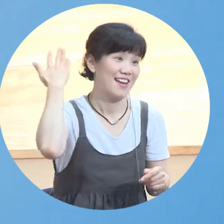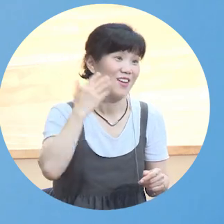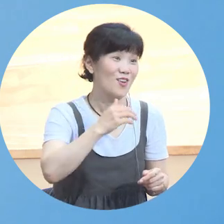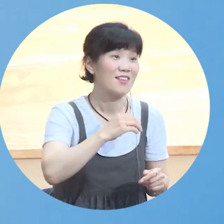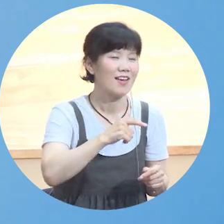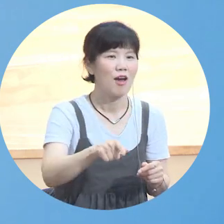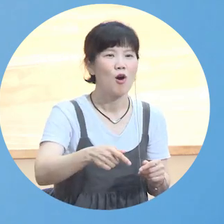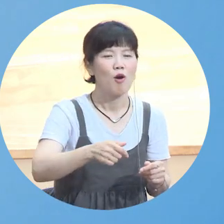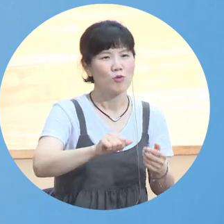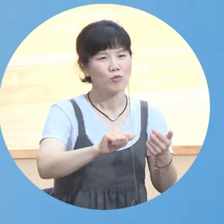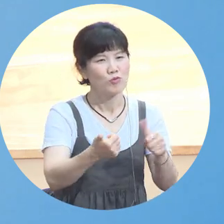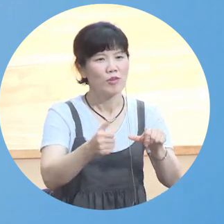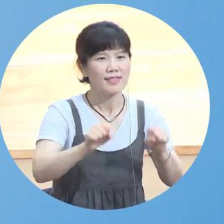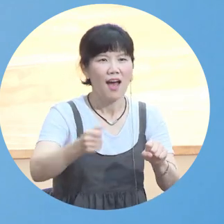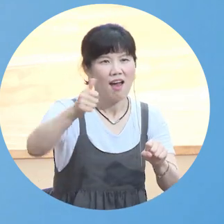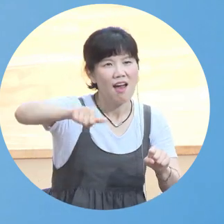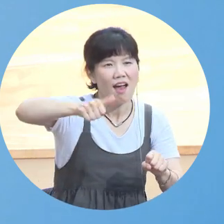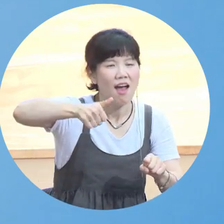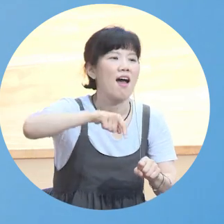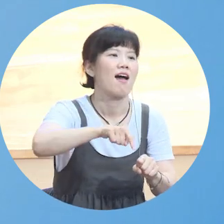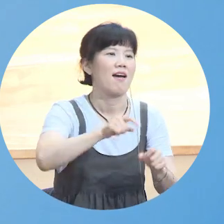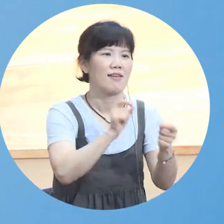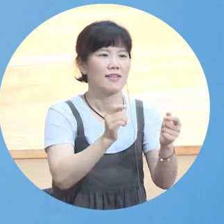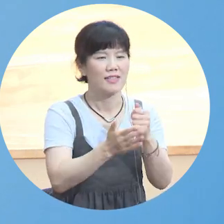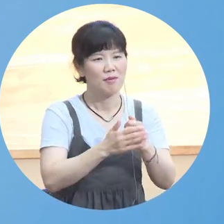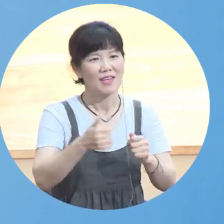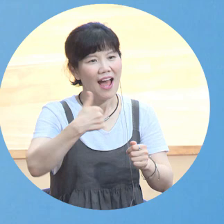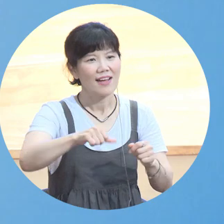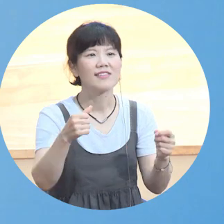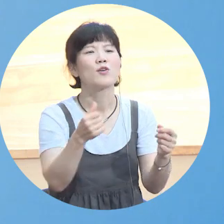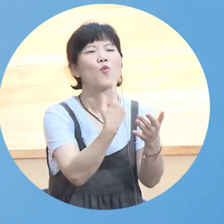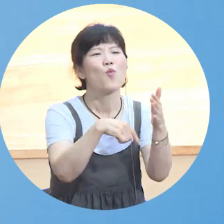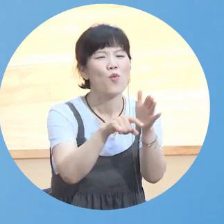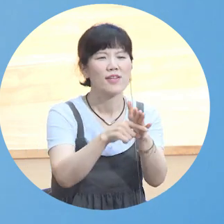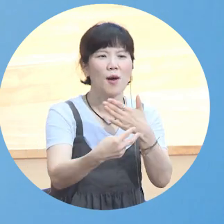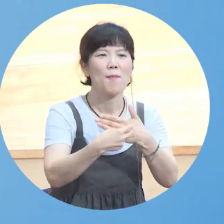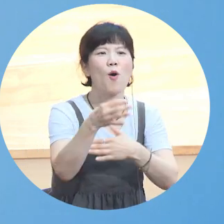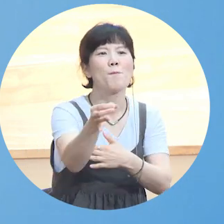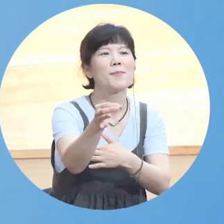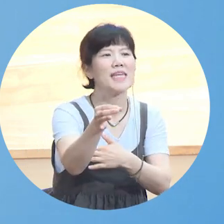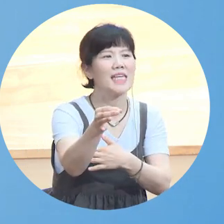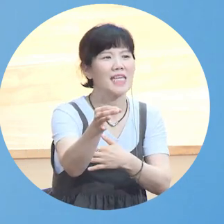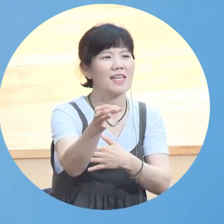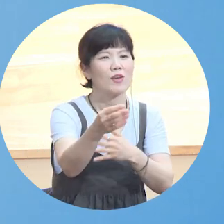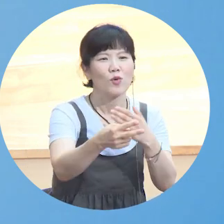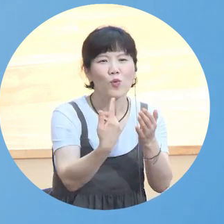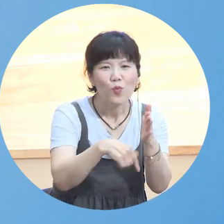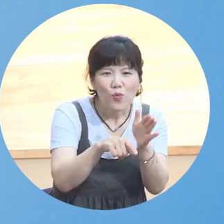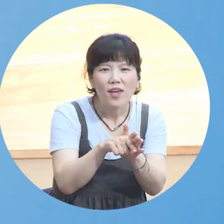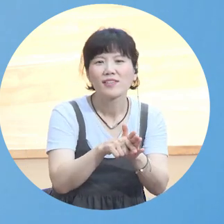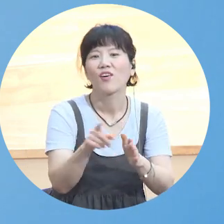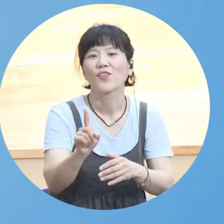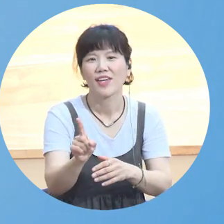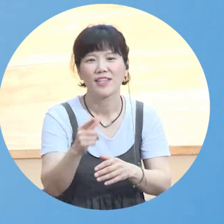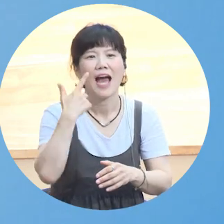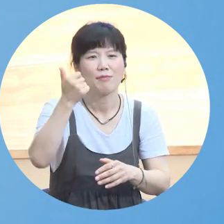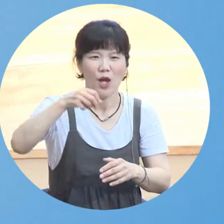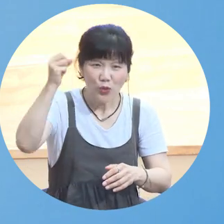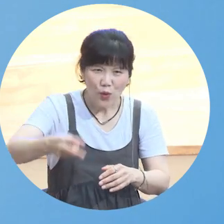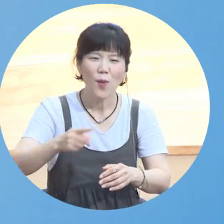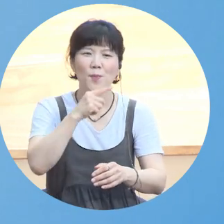됩니다 그 아들을 위해서 병원비를 말이야 하기 위해서 또 허상과 니 뭐 할까 그 아버지가 말과 또 피를 파는